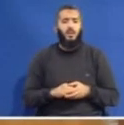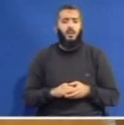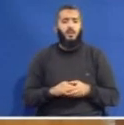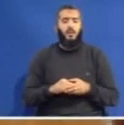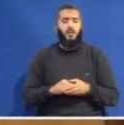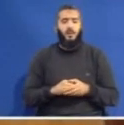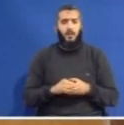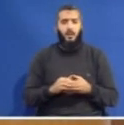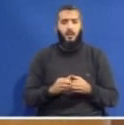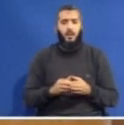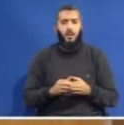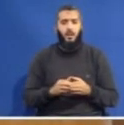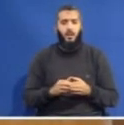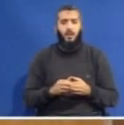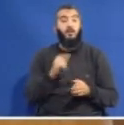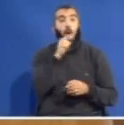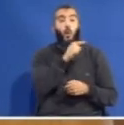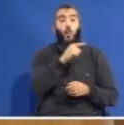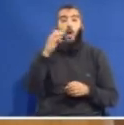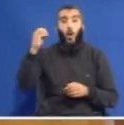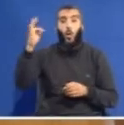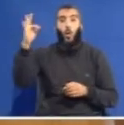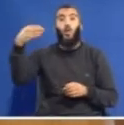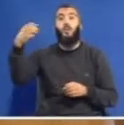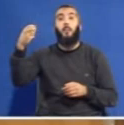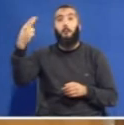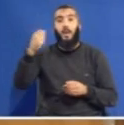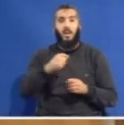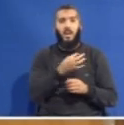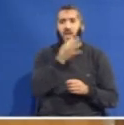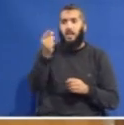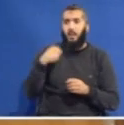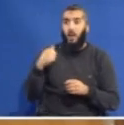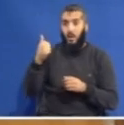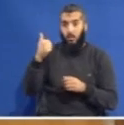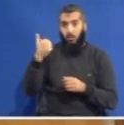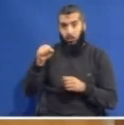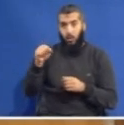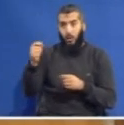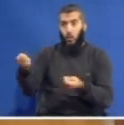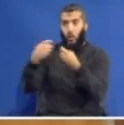بهذا الذي أعطاك أكثر. قال لهم: هل أنتم تعطوني 700 مرة أكثر؟